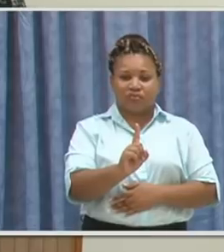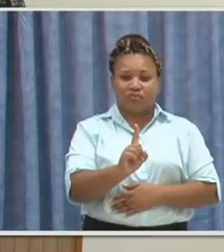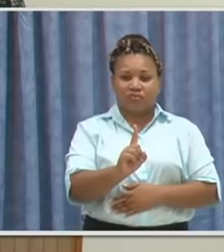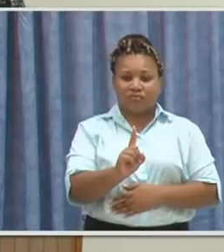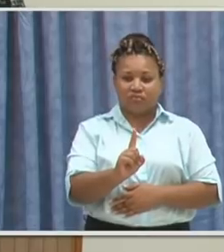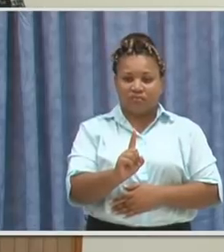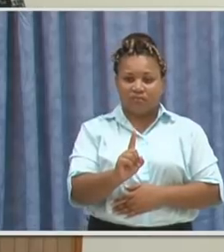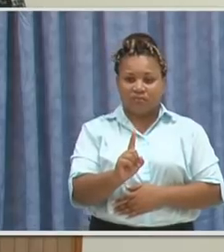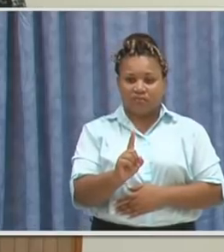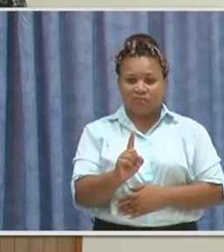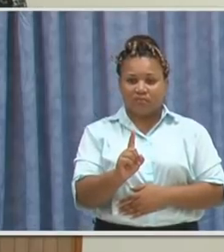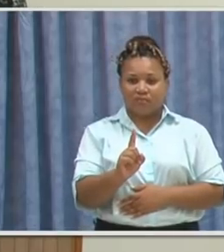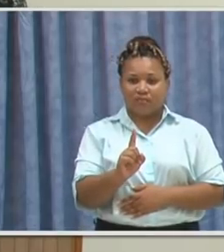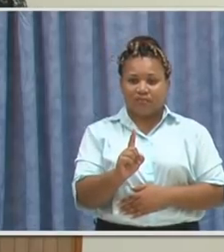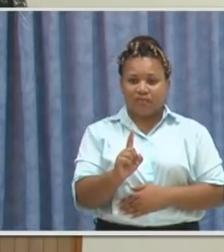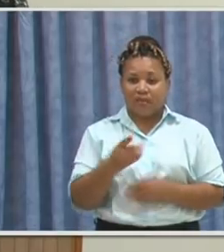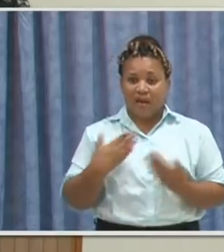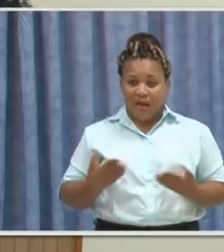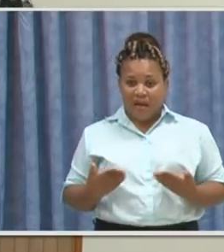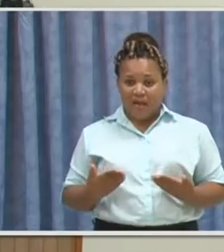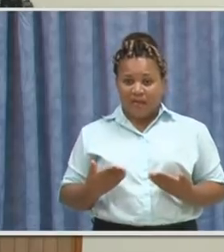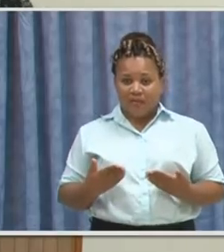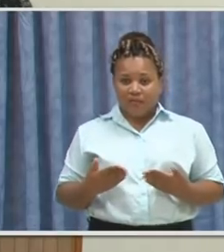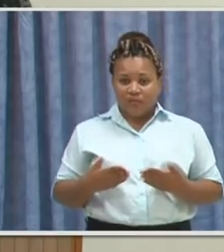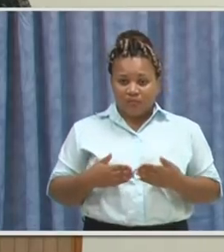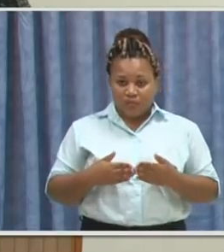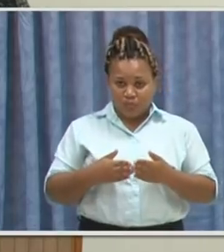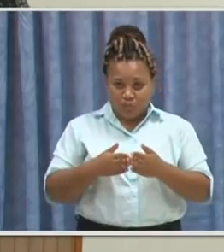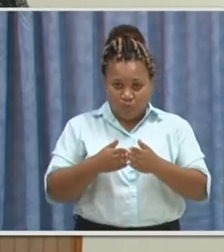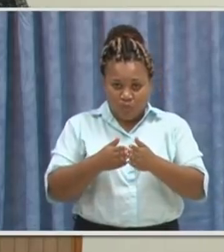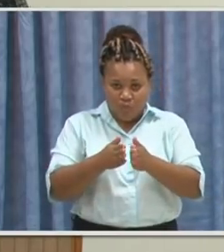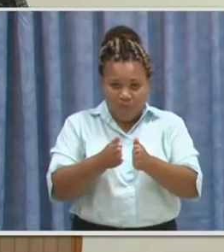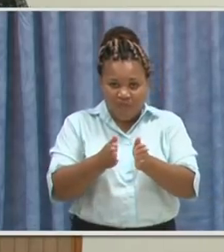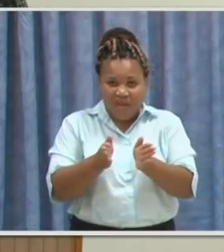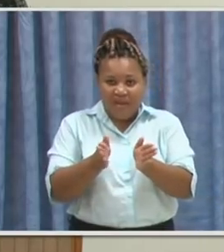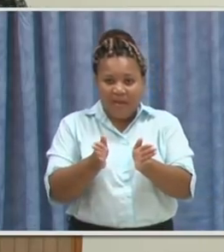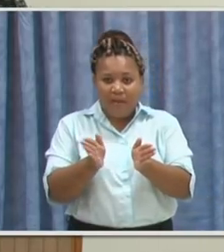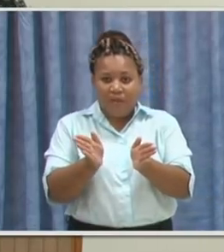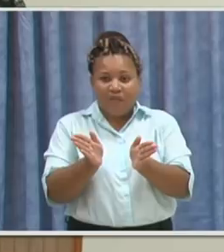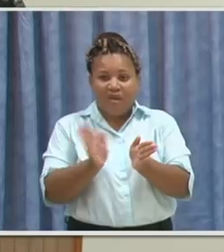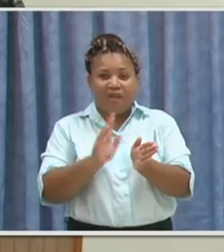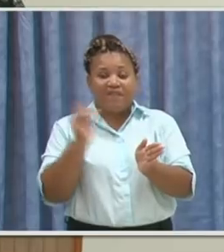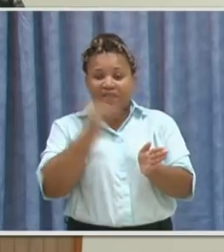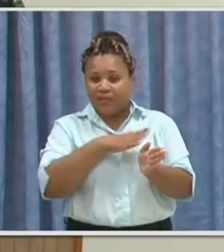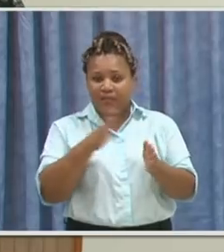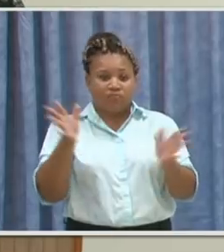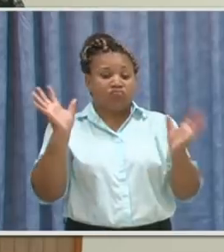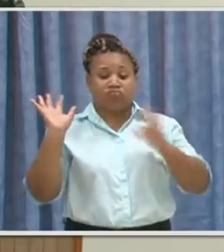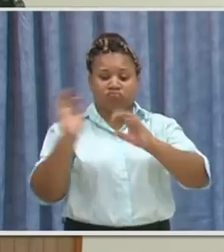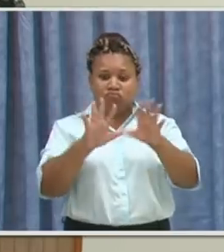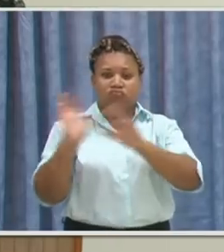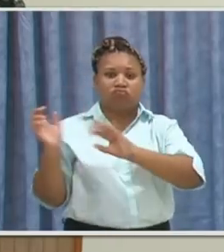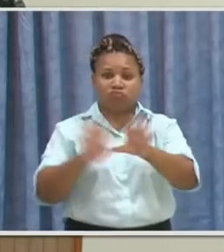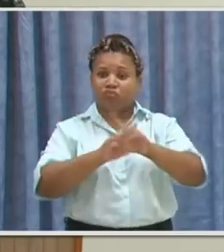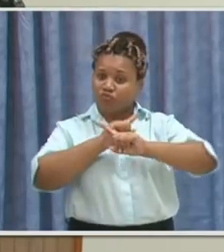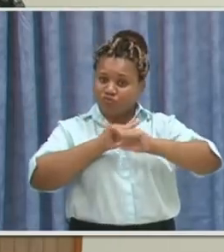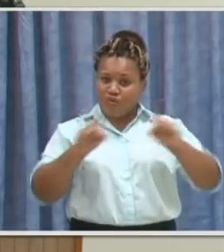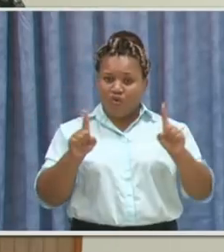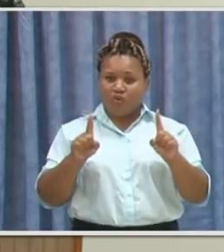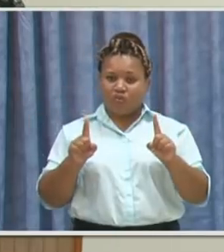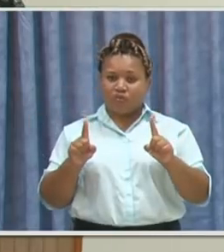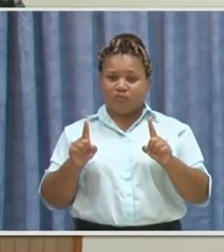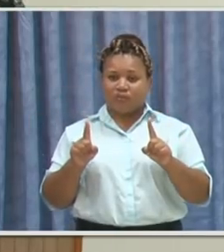voir patient, mais pour le world, nous pouvons still continuer à restricter la quantité de patients qui peuvent entrer le